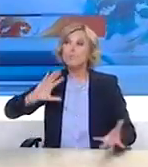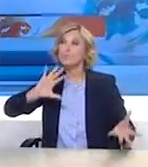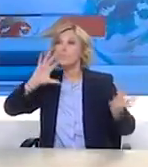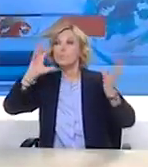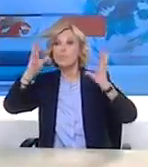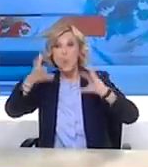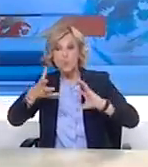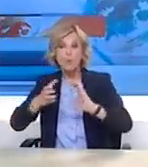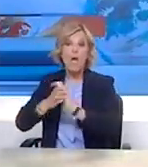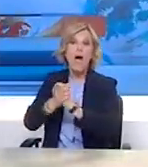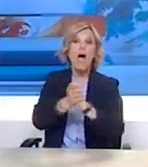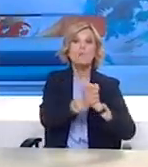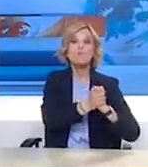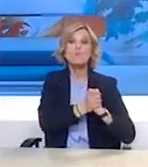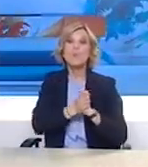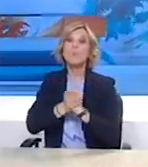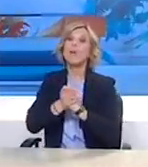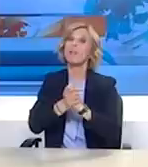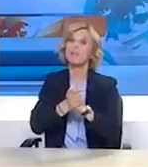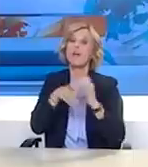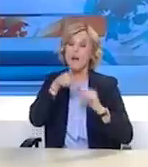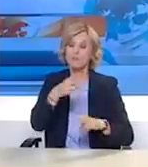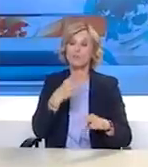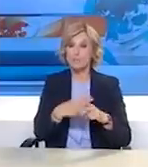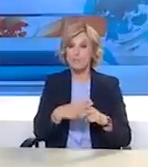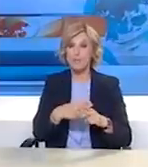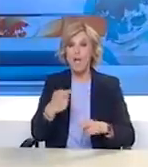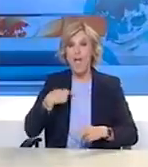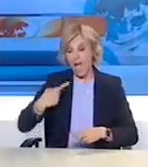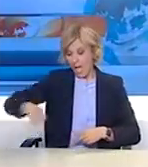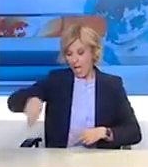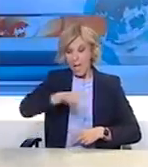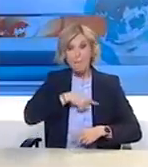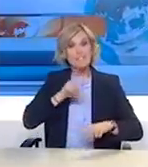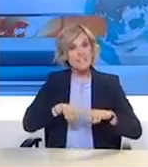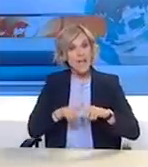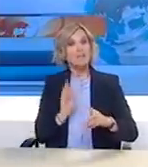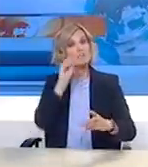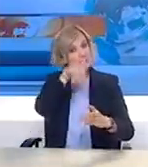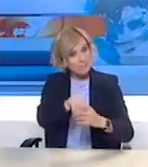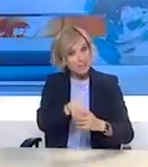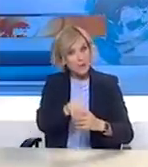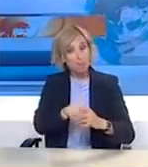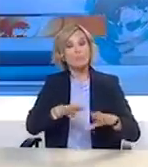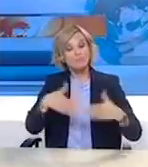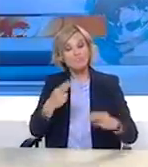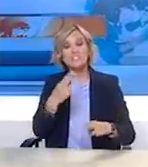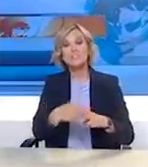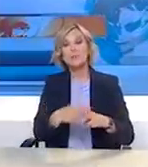μελέτες που τρέχουν σε όλο τον κόσμο. Και το ότι είμαστε κι εμείς μέρος αυτής της επιστημονικής προσπάθειας είναι για μας πάρα πολύ σημαντικό.